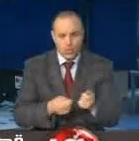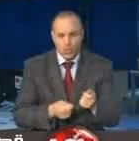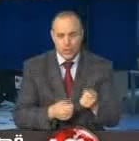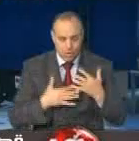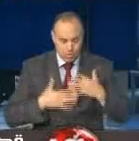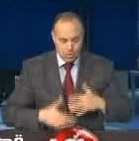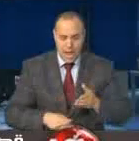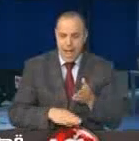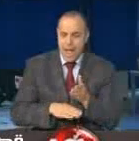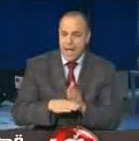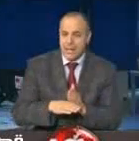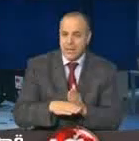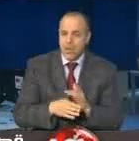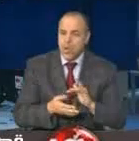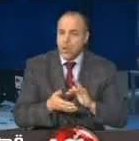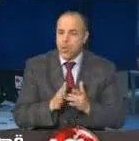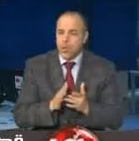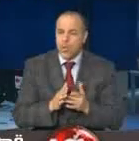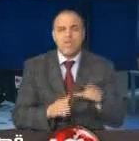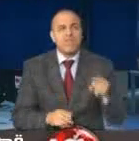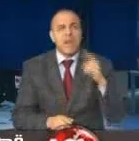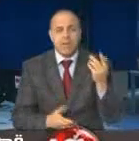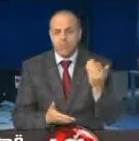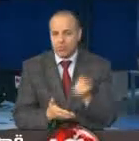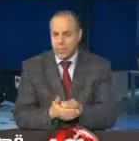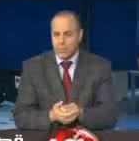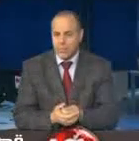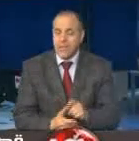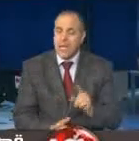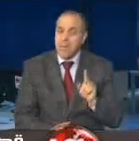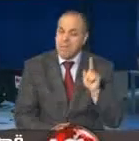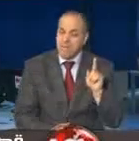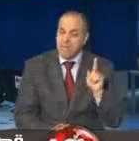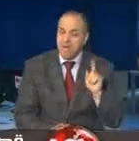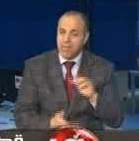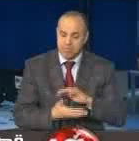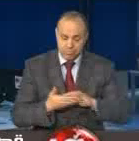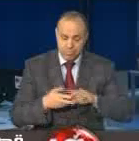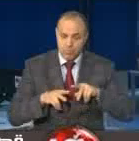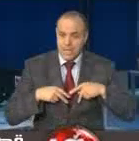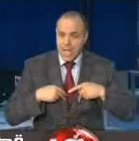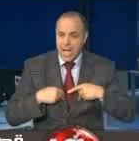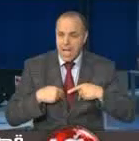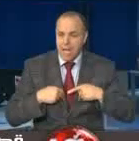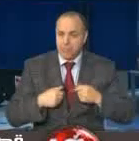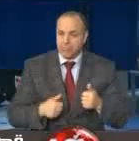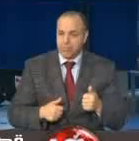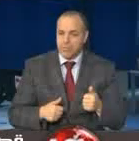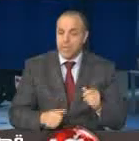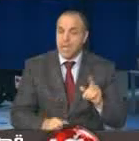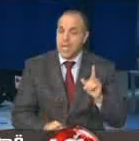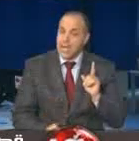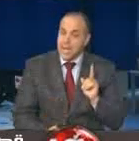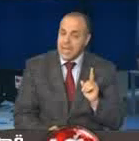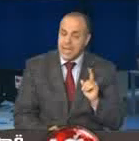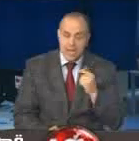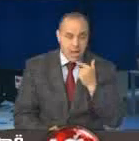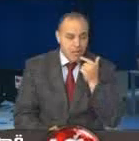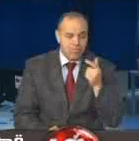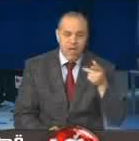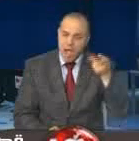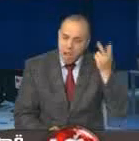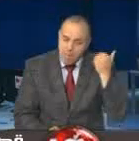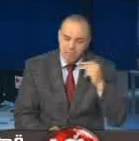الملابس الجاهزة من كل مكان بفضل منسوجاتها المحلية الأصيلة، لكنها لم